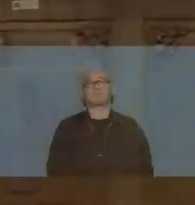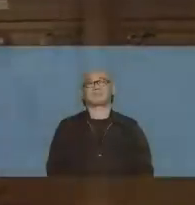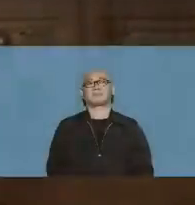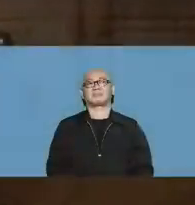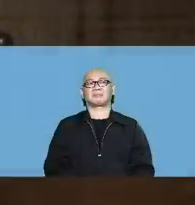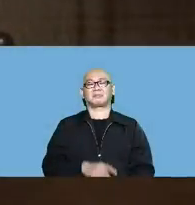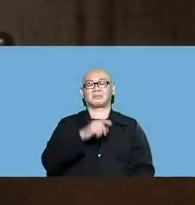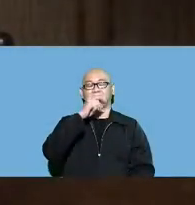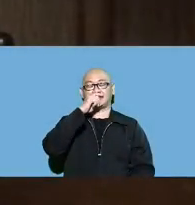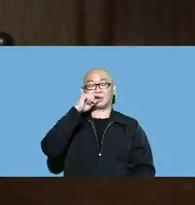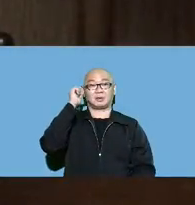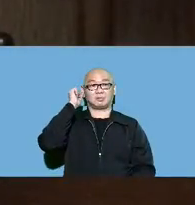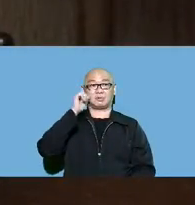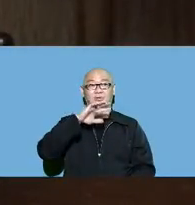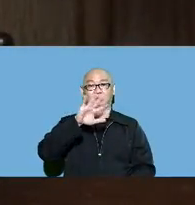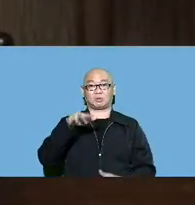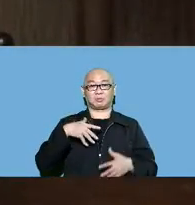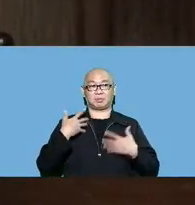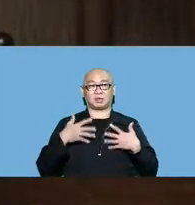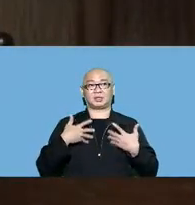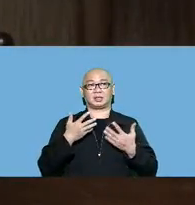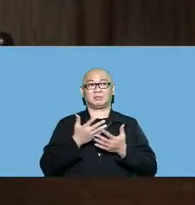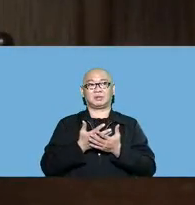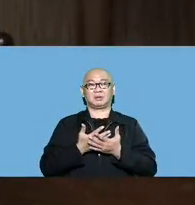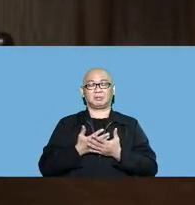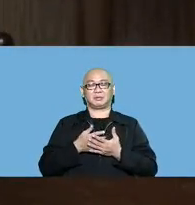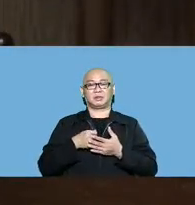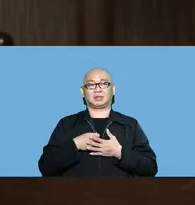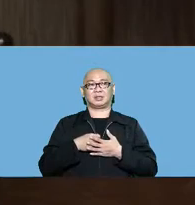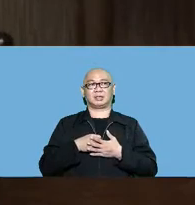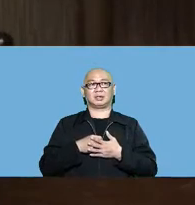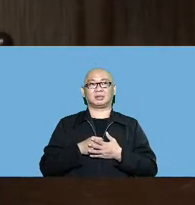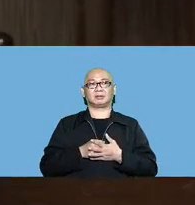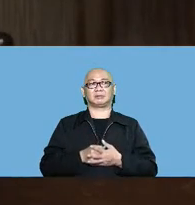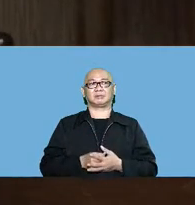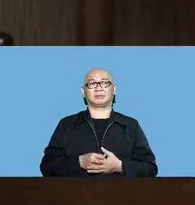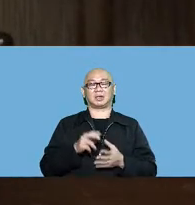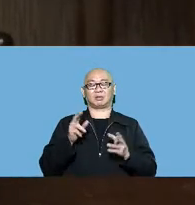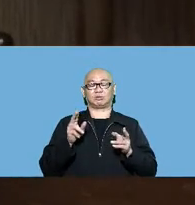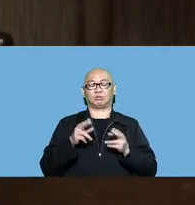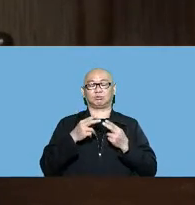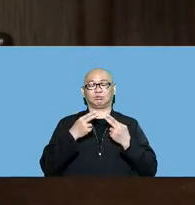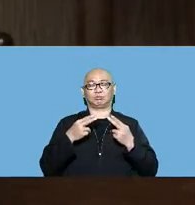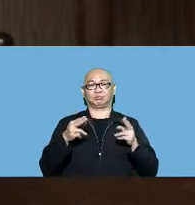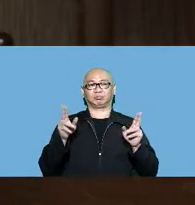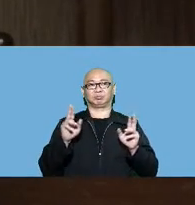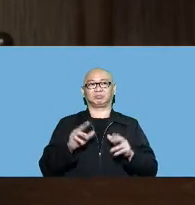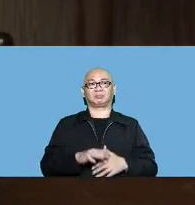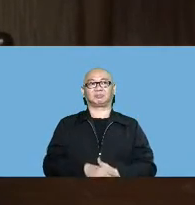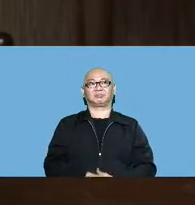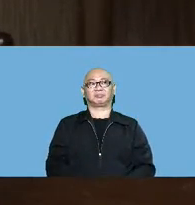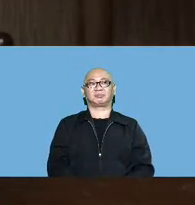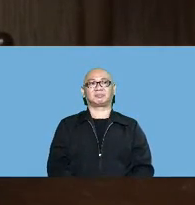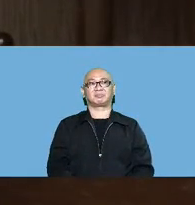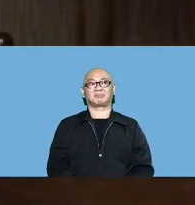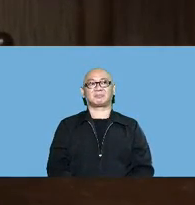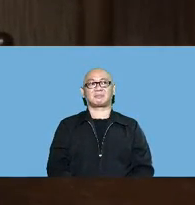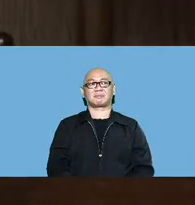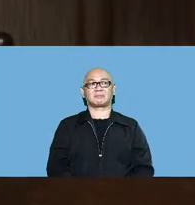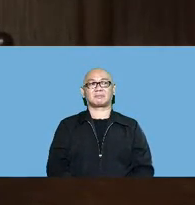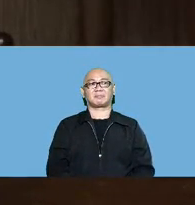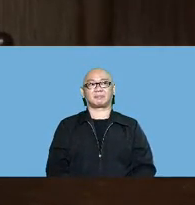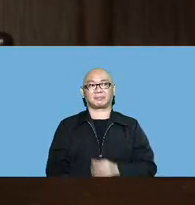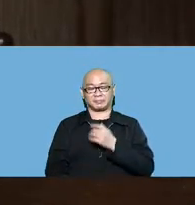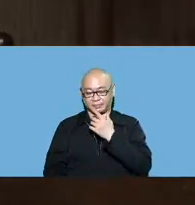Bapak Ibu hadirin yang berbahagia, terimalah persembahan lagu Widodari oleh Martinda Intan Permata Hati.